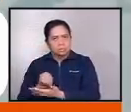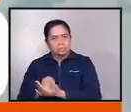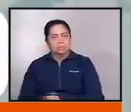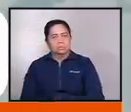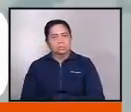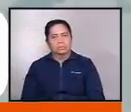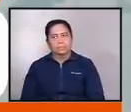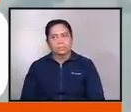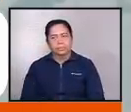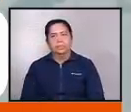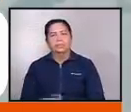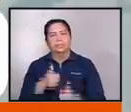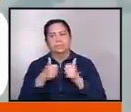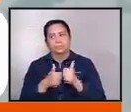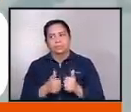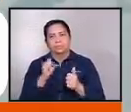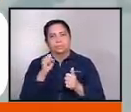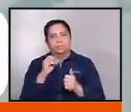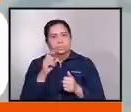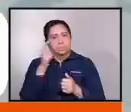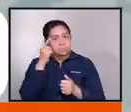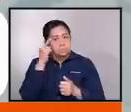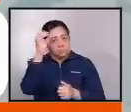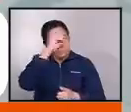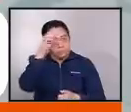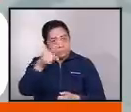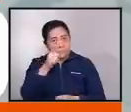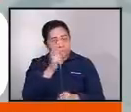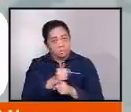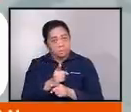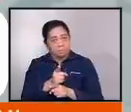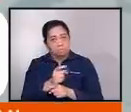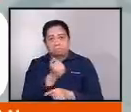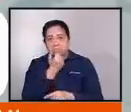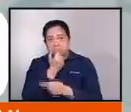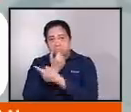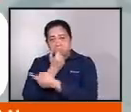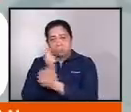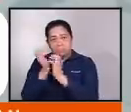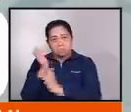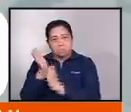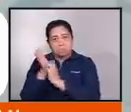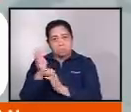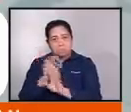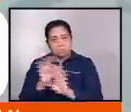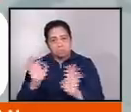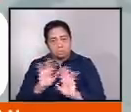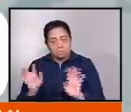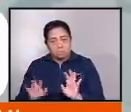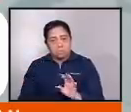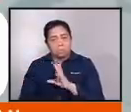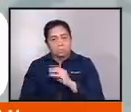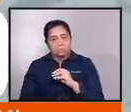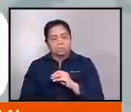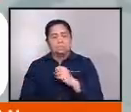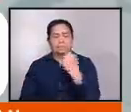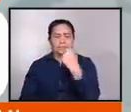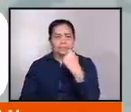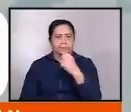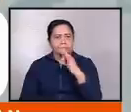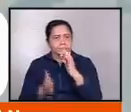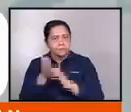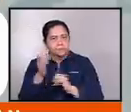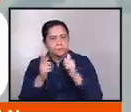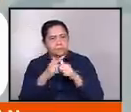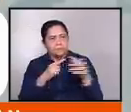sweldo. Ayun. So kung kayo po ang tatanungin, dapat hindi ho dinideduct yung pong nawala. At kung gusto na mag-deduct,